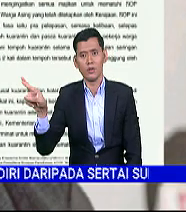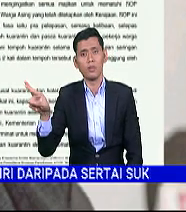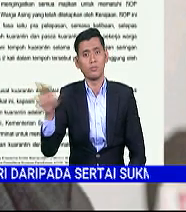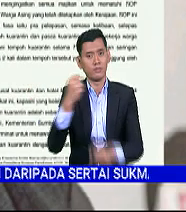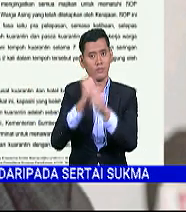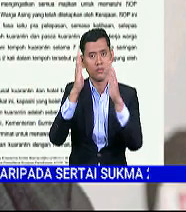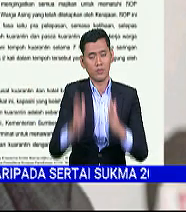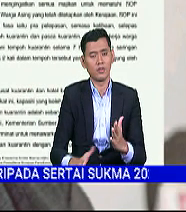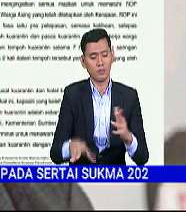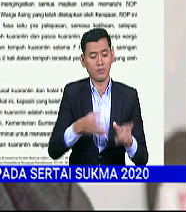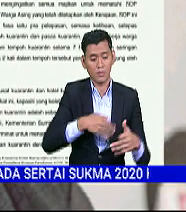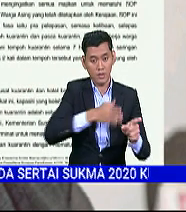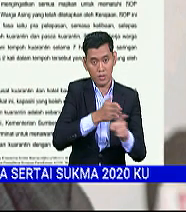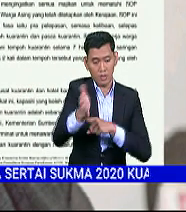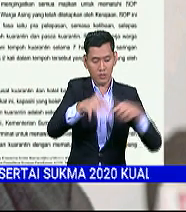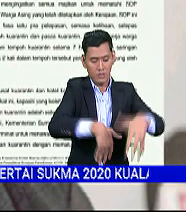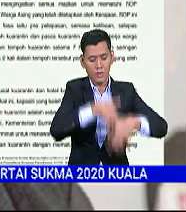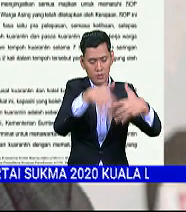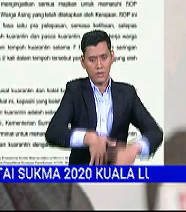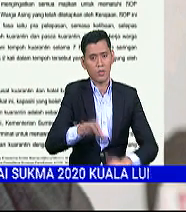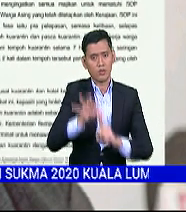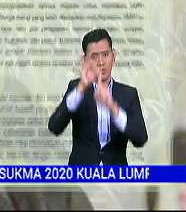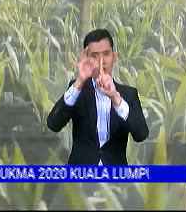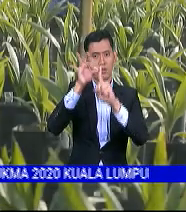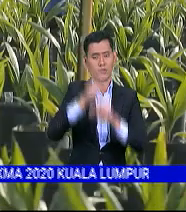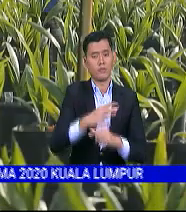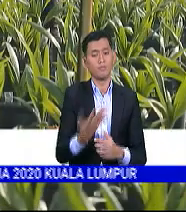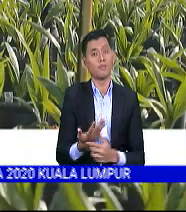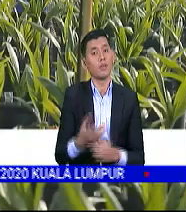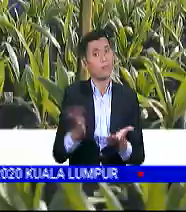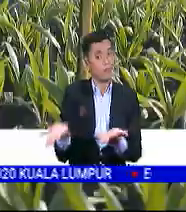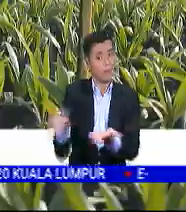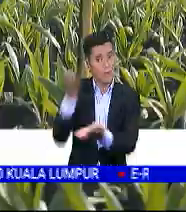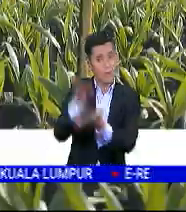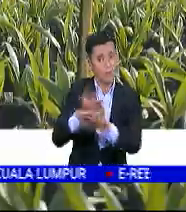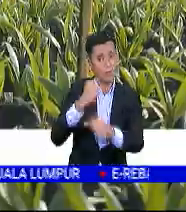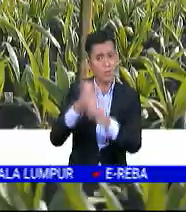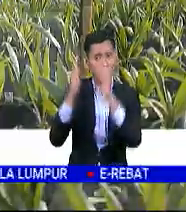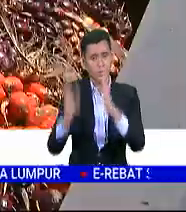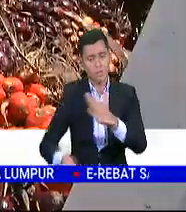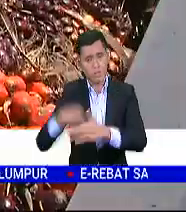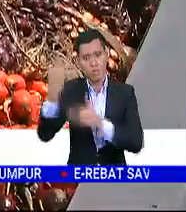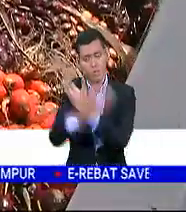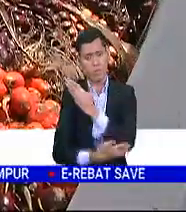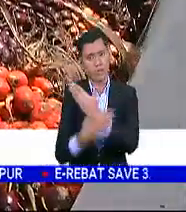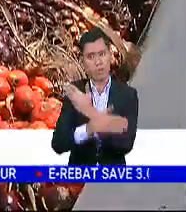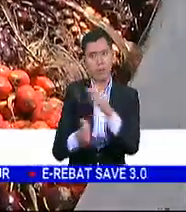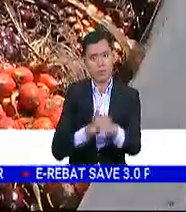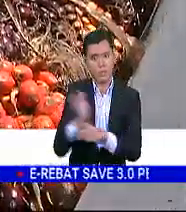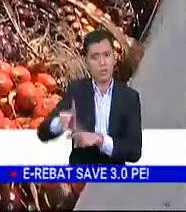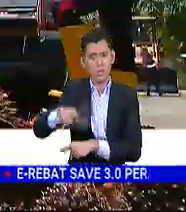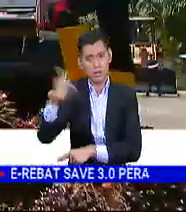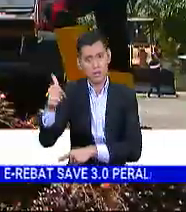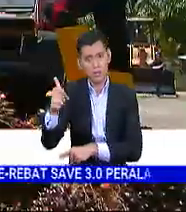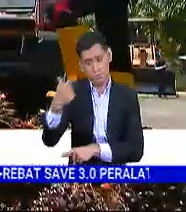sektor peladangan secara pengecualian khas. Manakala permohonan pekerja warga asing untuk sektor lain yang dibenarkan